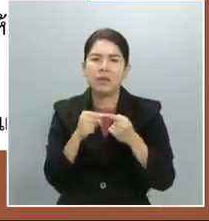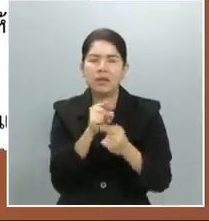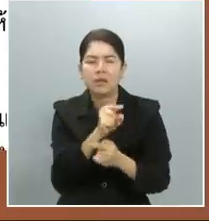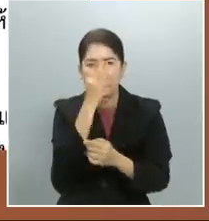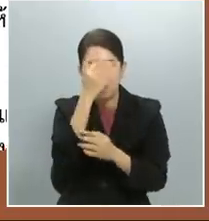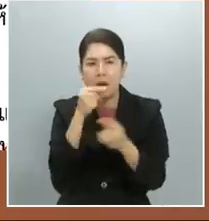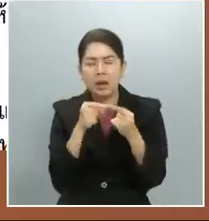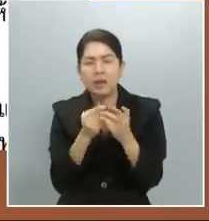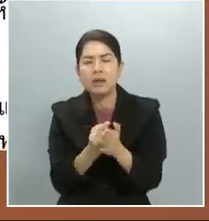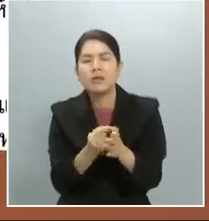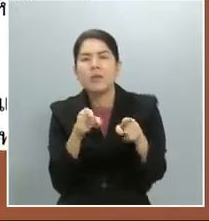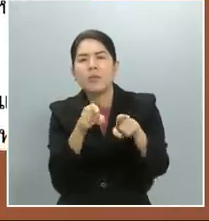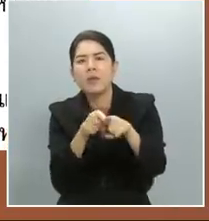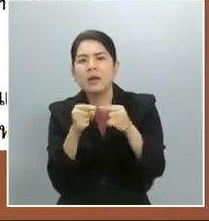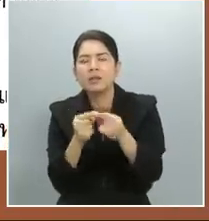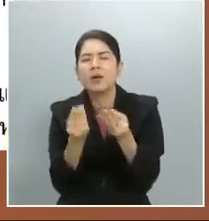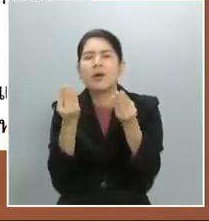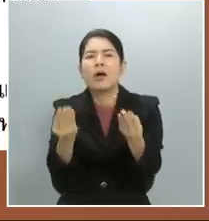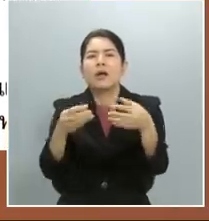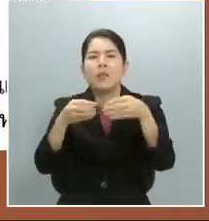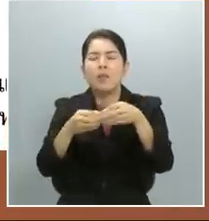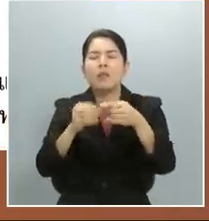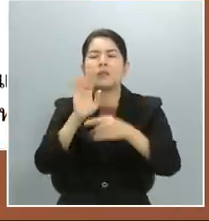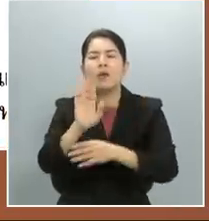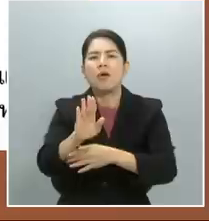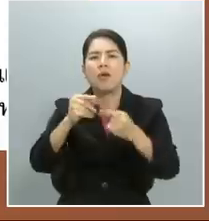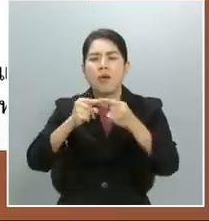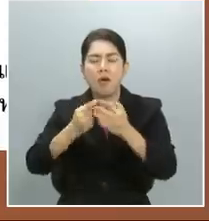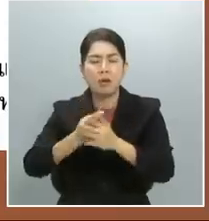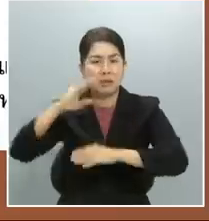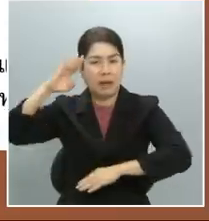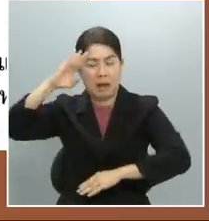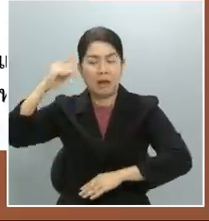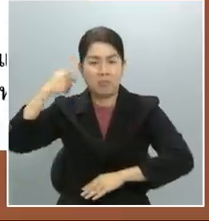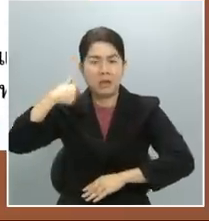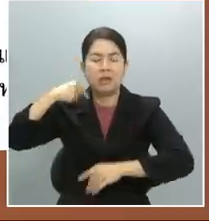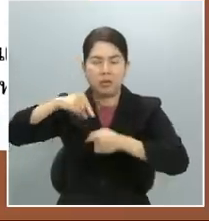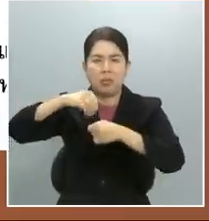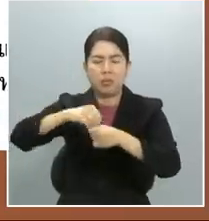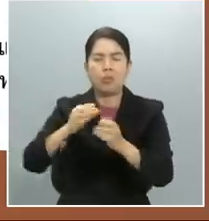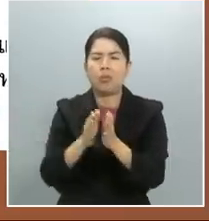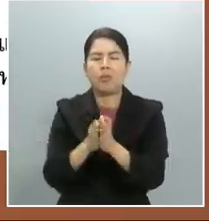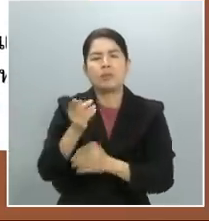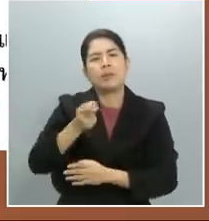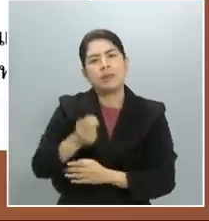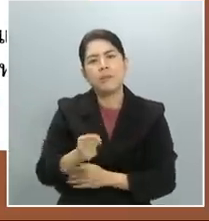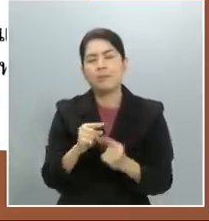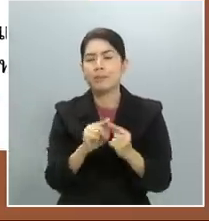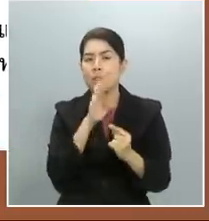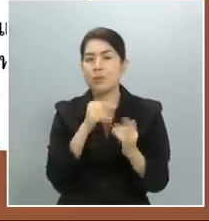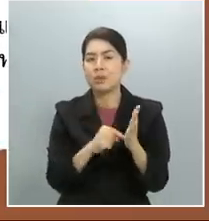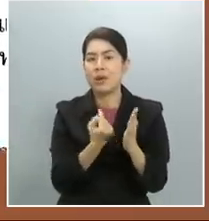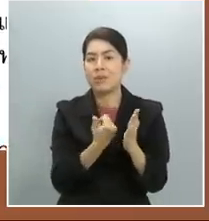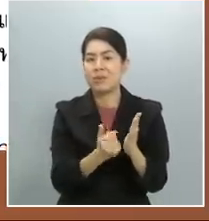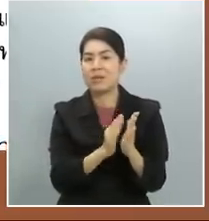เป็นที่สิงสู่เป็นนั่งร้านให้กับเผด็จการได้สืบทอดอำนาจต่อก็เท่านั้นเองต่อแต่นี้ไปไม่มีอีก